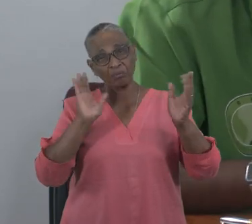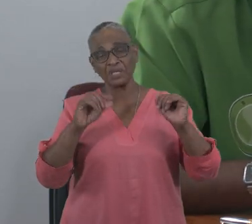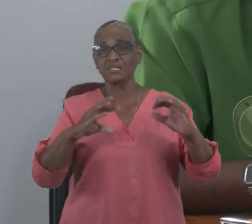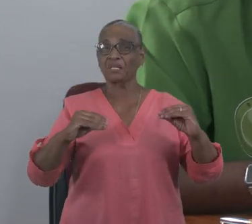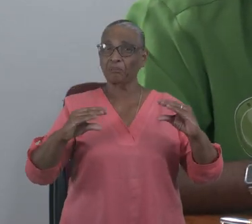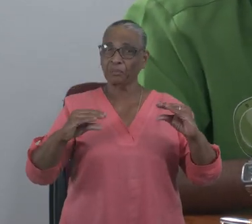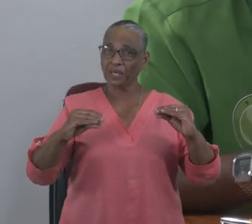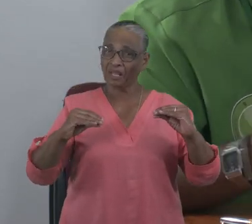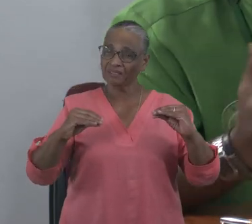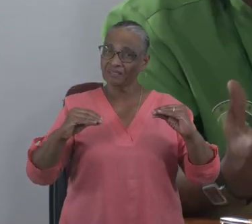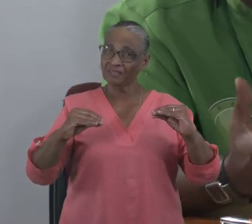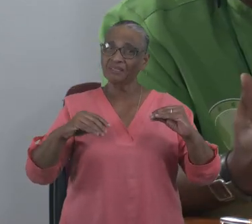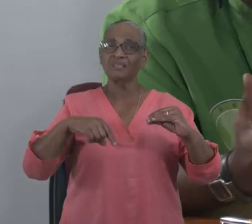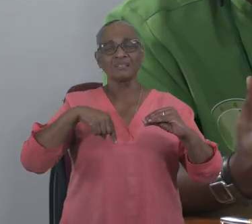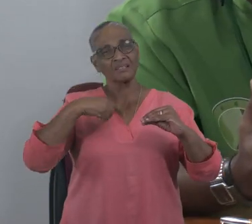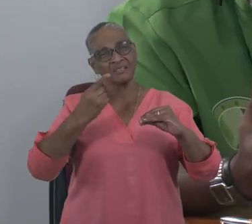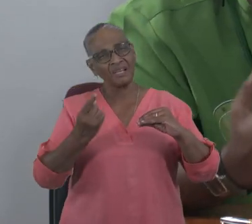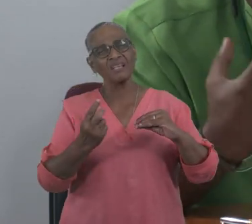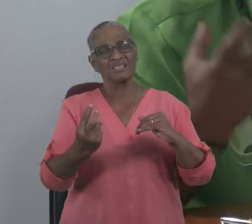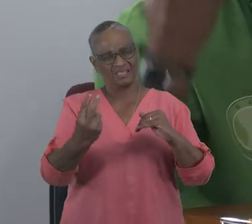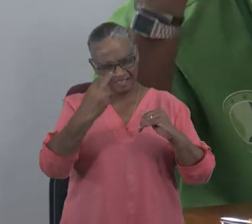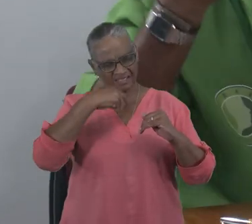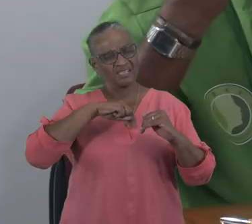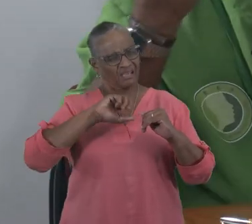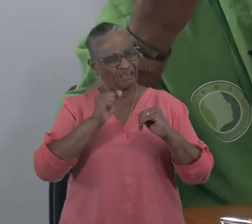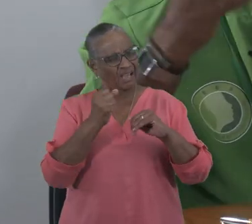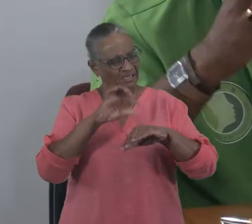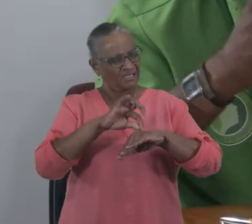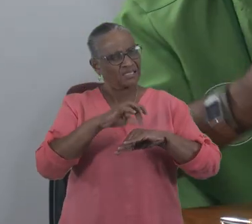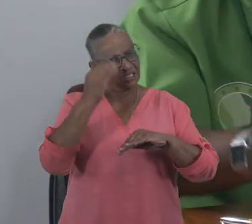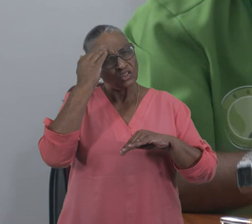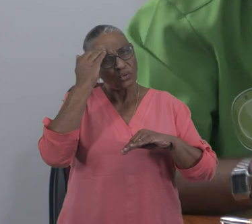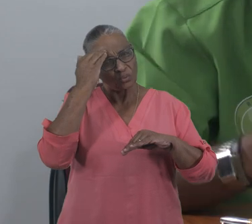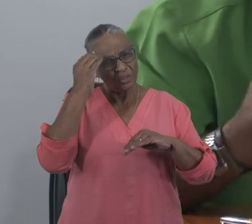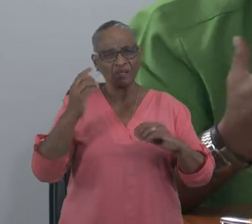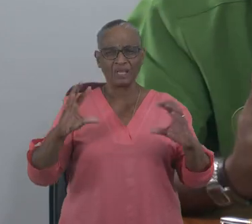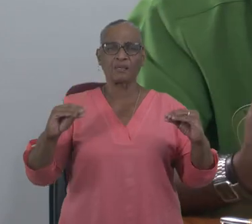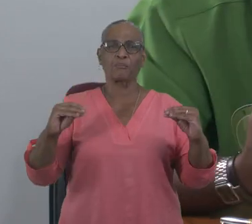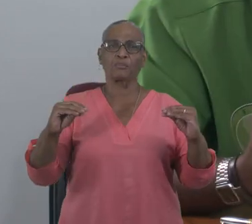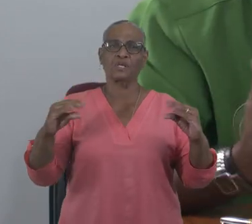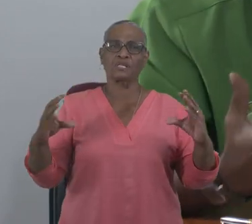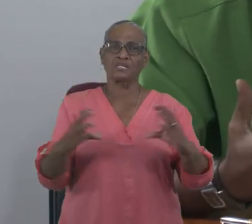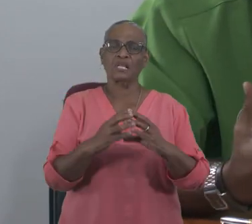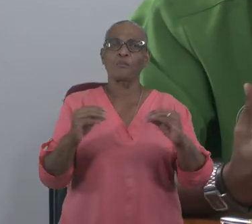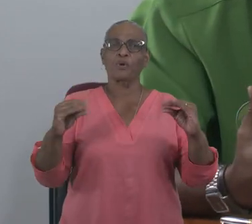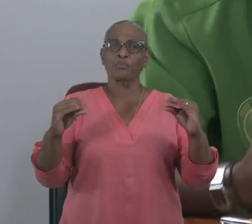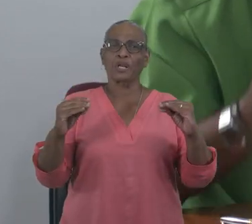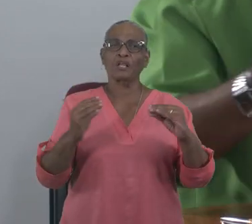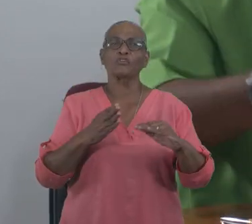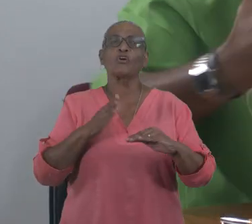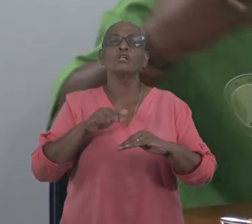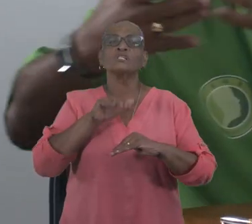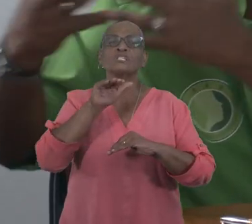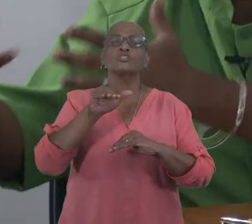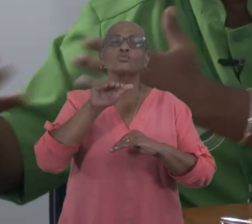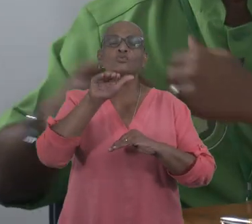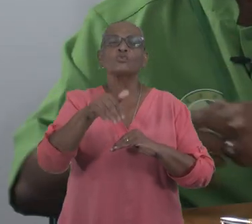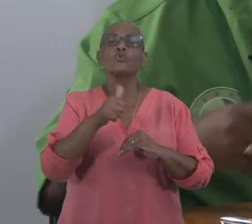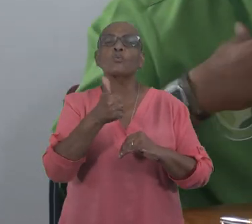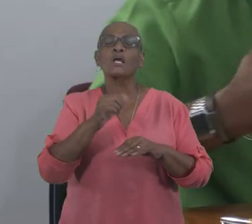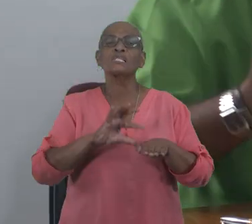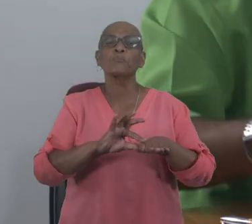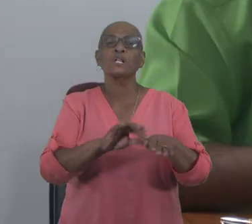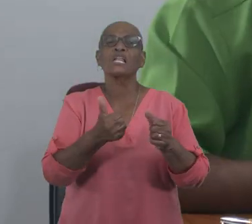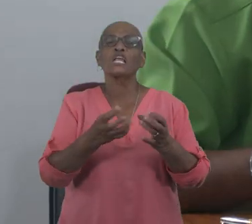een verpleegkundige, dat je level lang man. Doordat je hebt inzicht in bepaalde ziekte, dat jonge man kan taki, zou sana de verdere